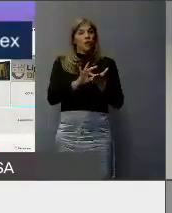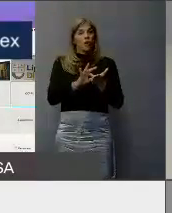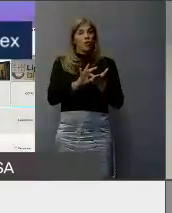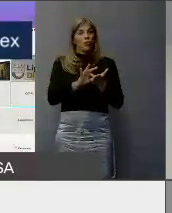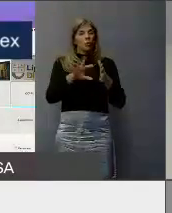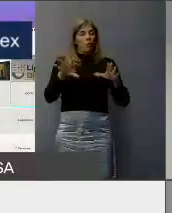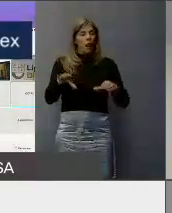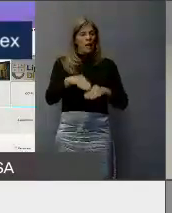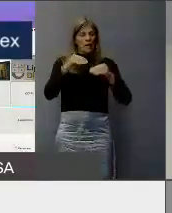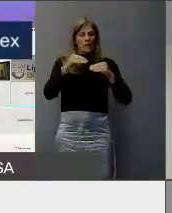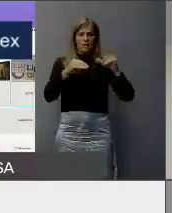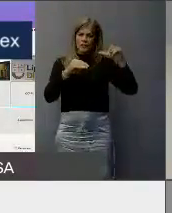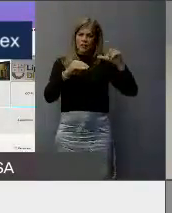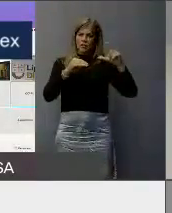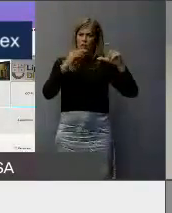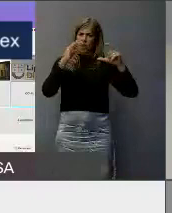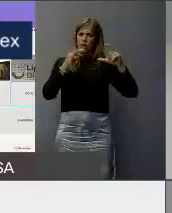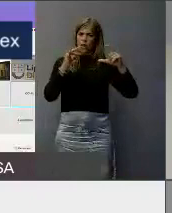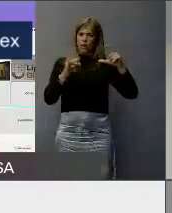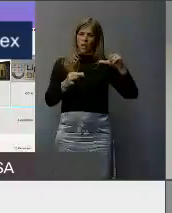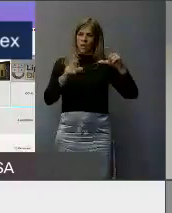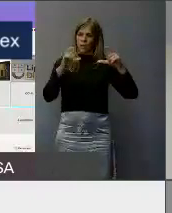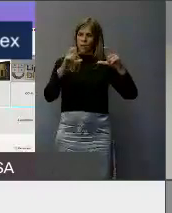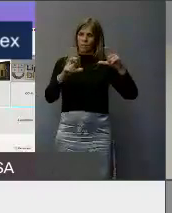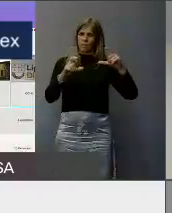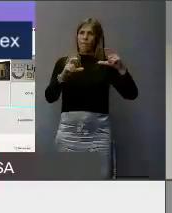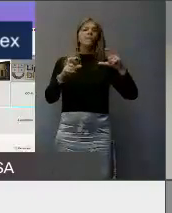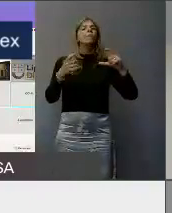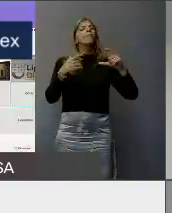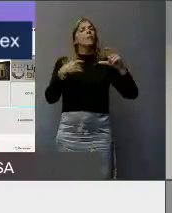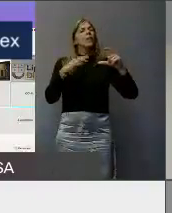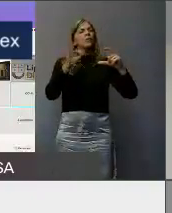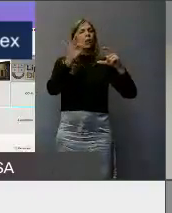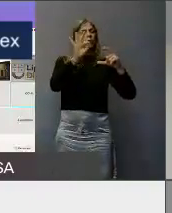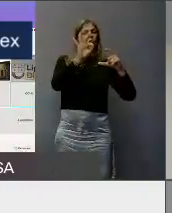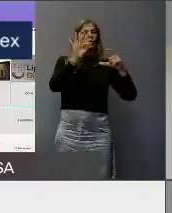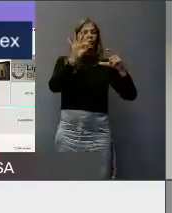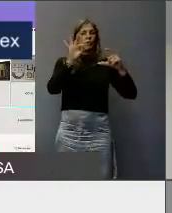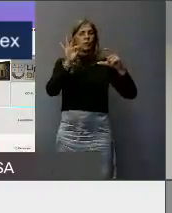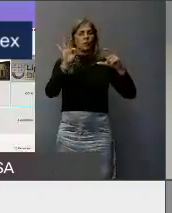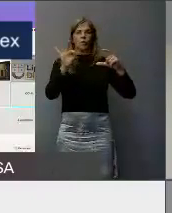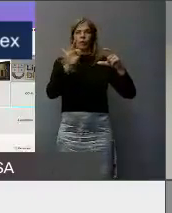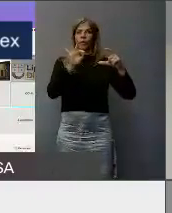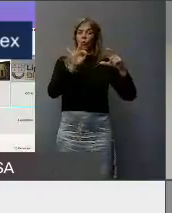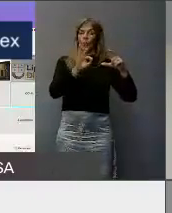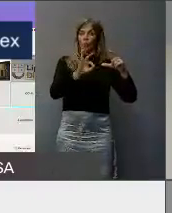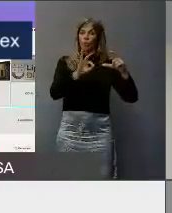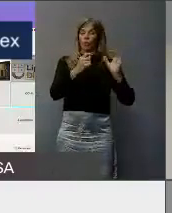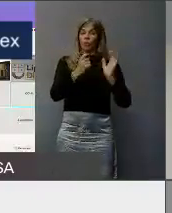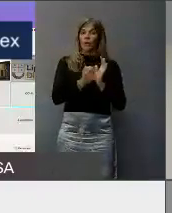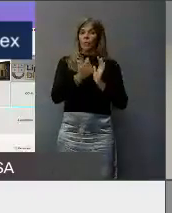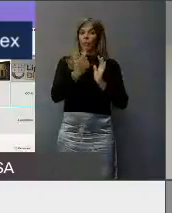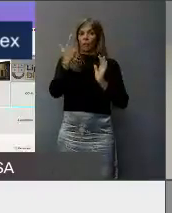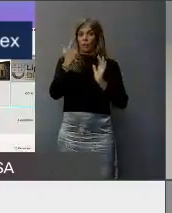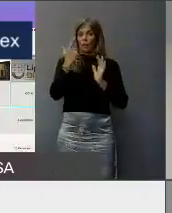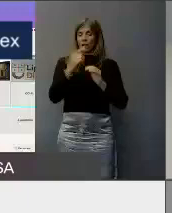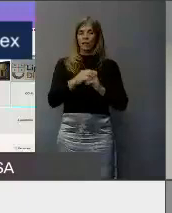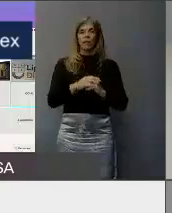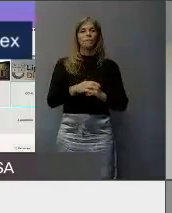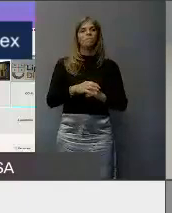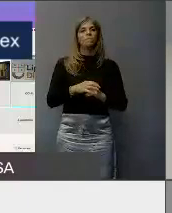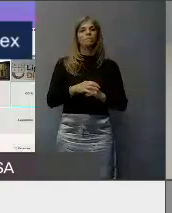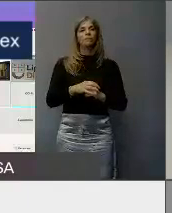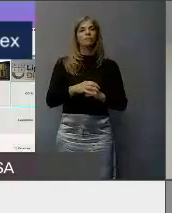richiama alcuni punti rilevanti della relazione tra le